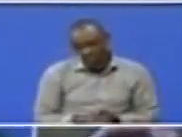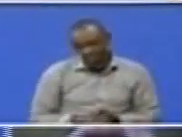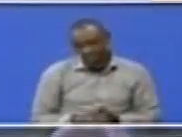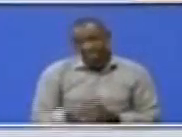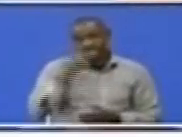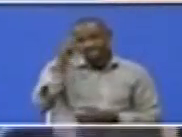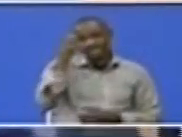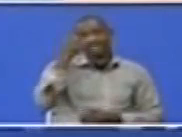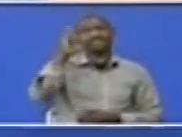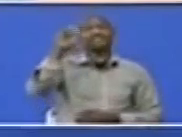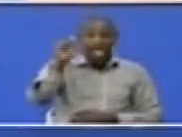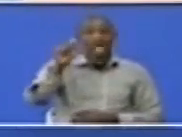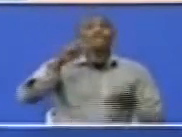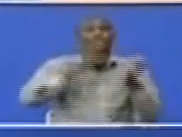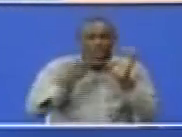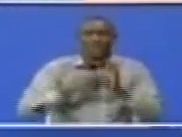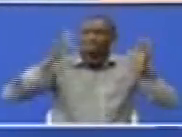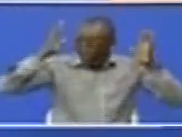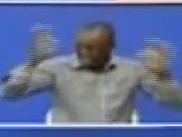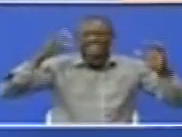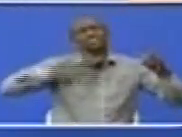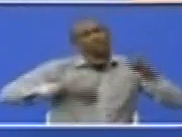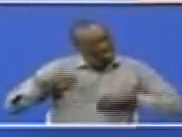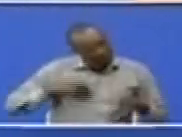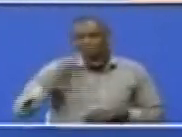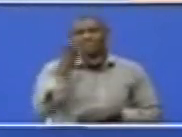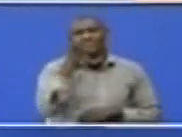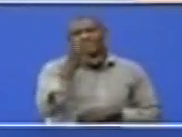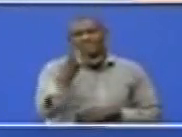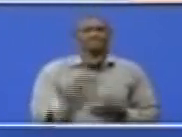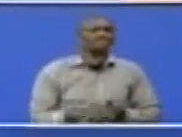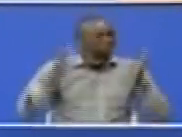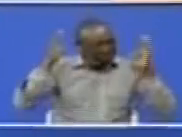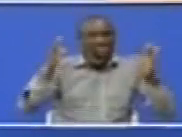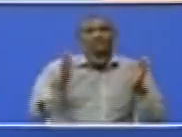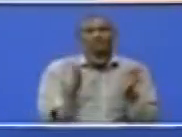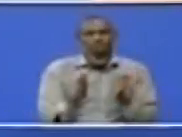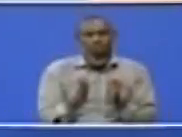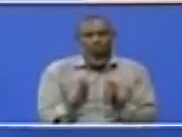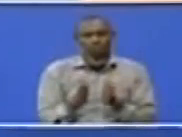Tasia project was the biggest scam ever that any